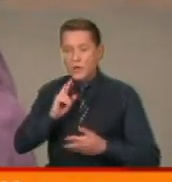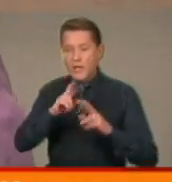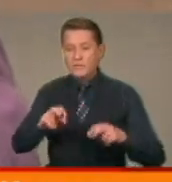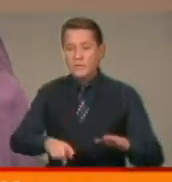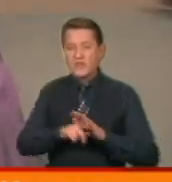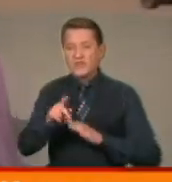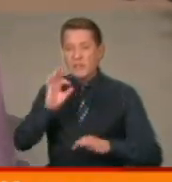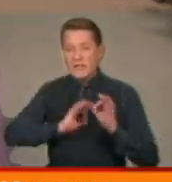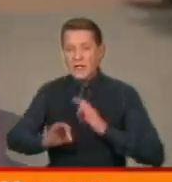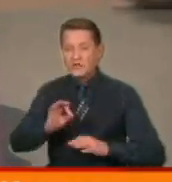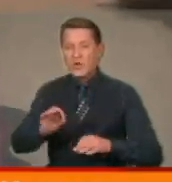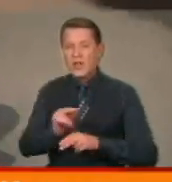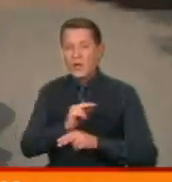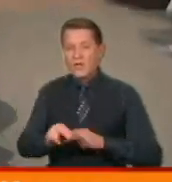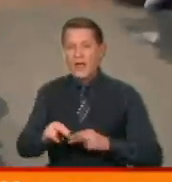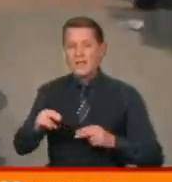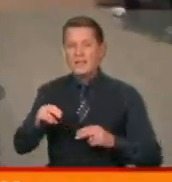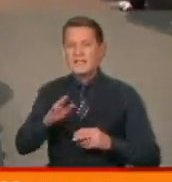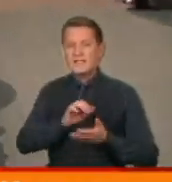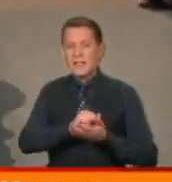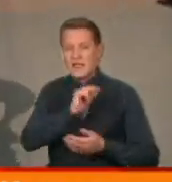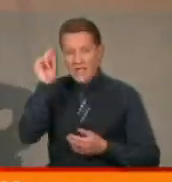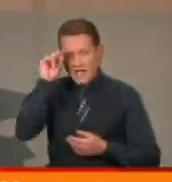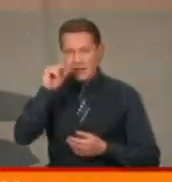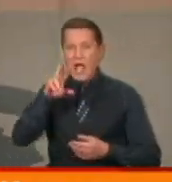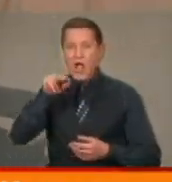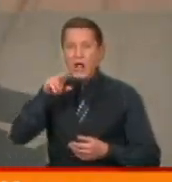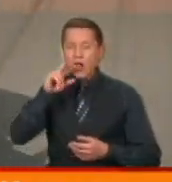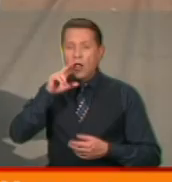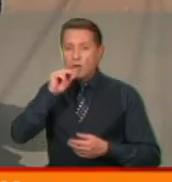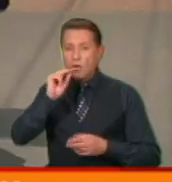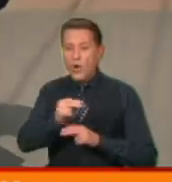медикаментозне лікування, масажі, заняття з логопедом і психотерапевтом, бо Сашка